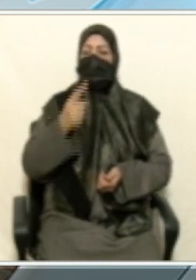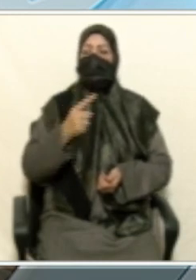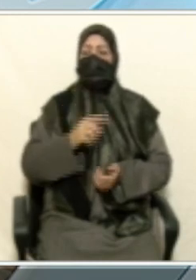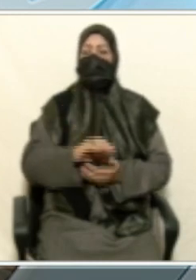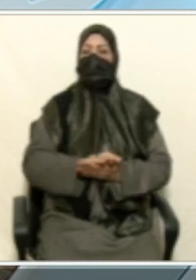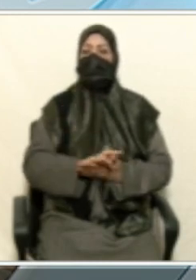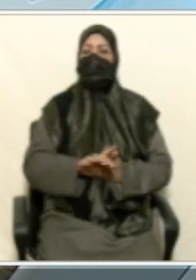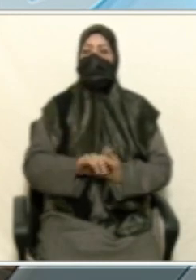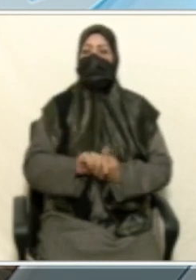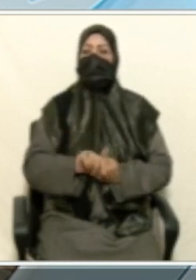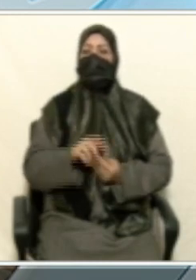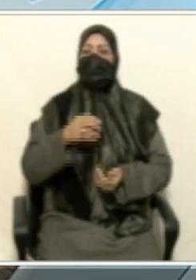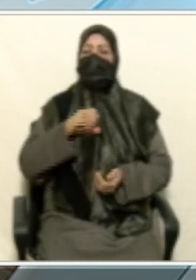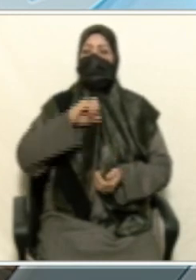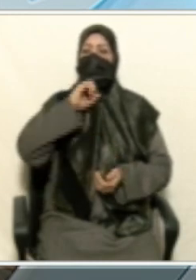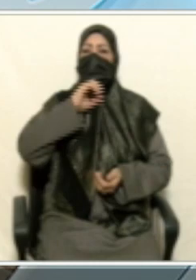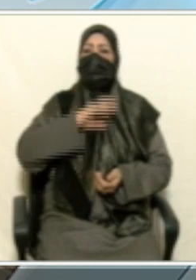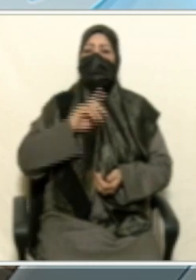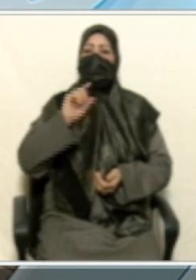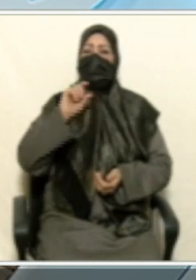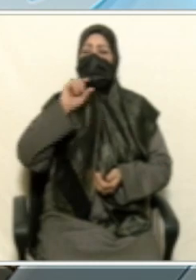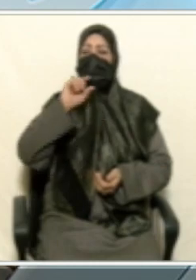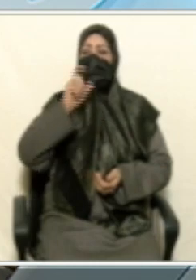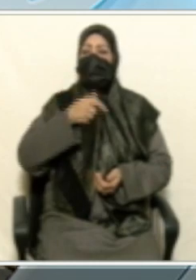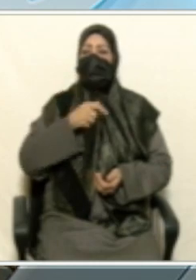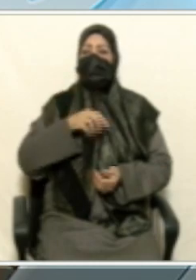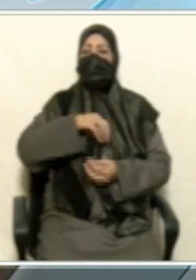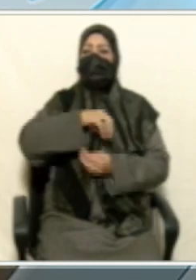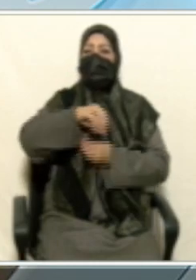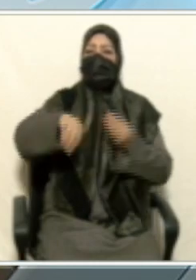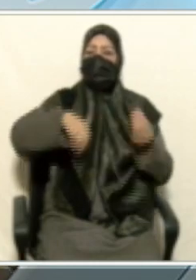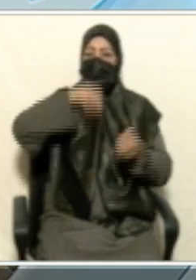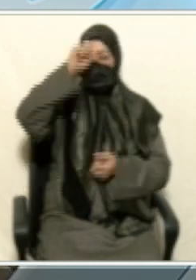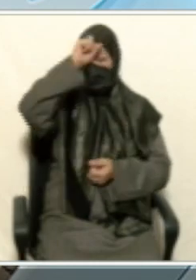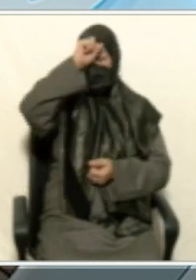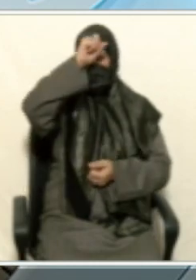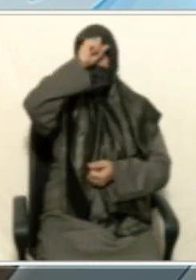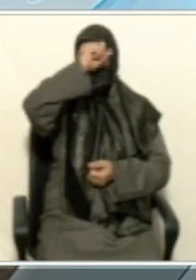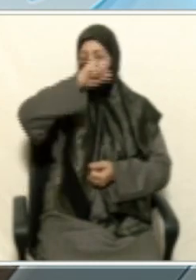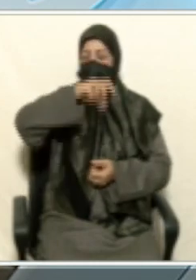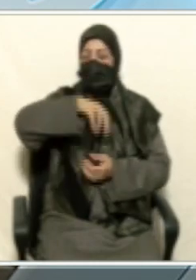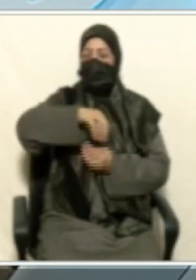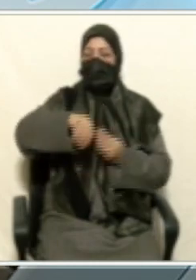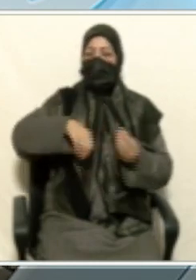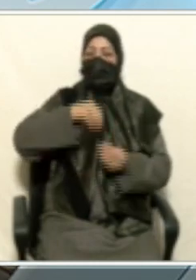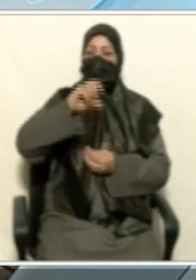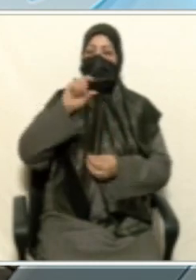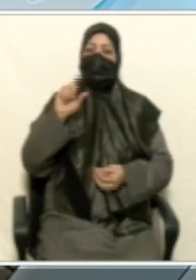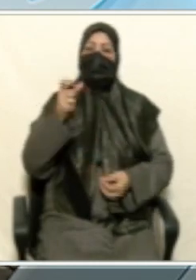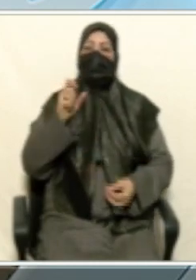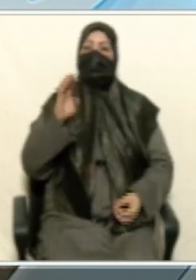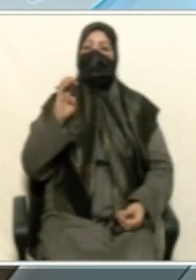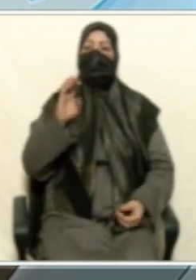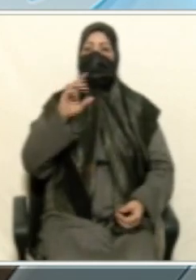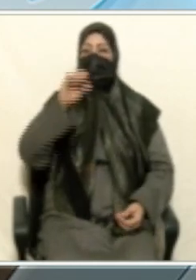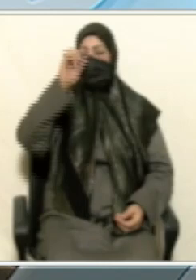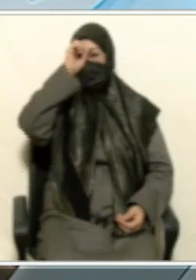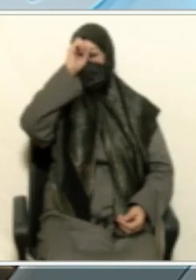شهر ذي الحجة الحرام؟ في بعض الروايات أليس هذا هو شهر ذي الحجة الأصم؟